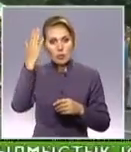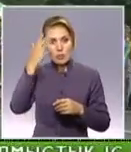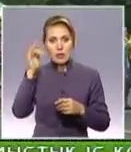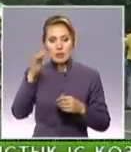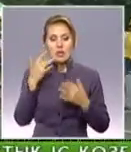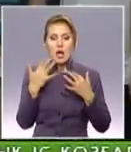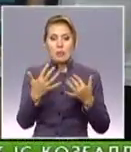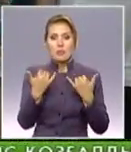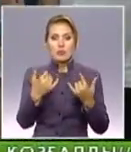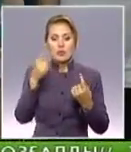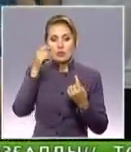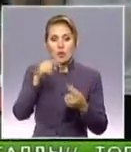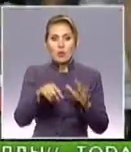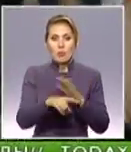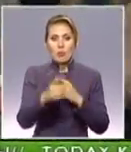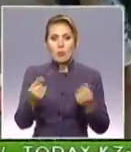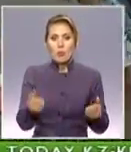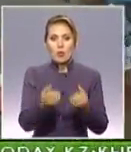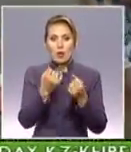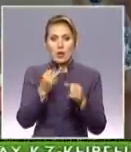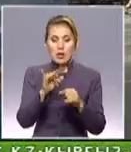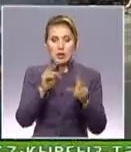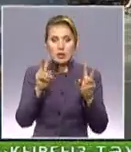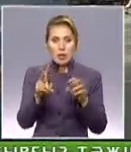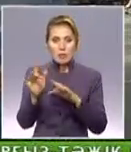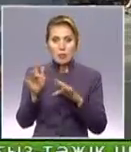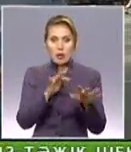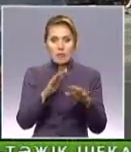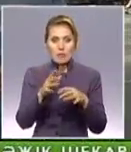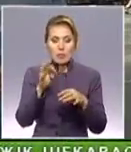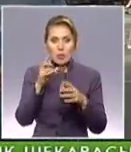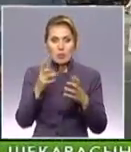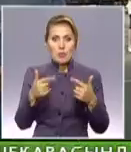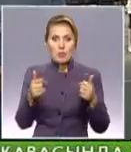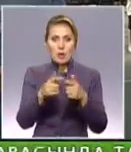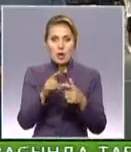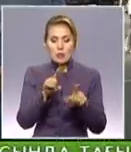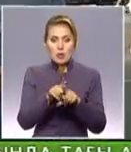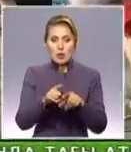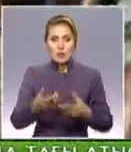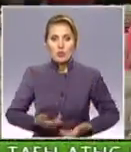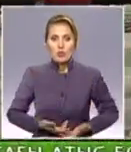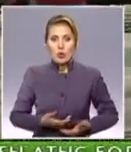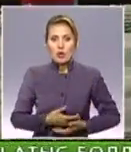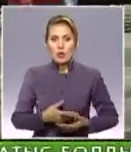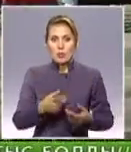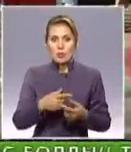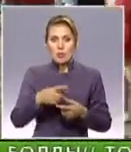мен талабын бүгінге бастап қолдау керек. Аталған шара барысында флешмоб ұйымдастырылып, тұрғындарға